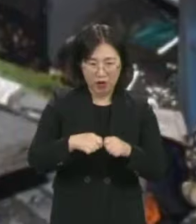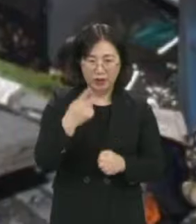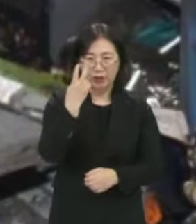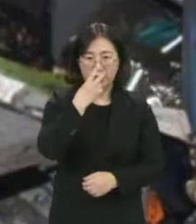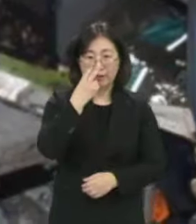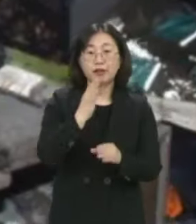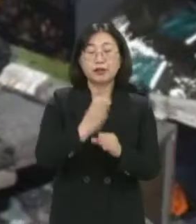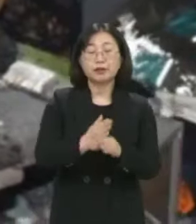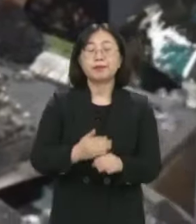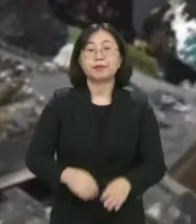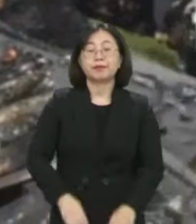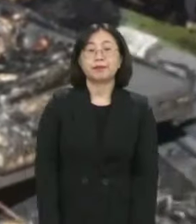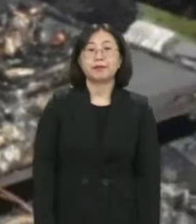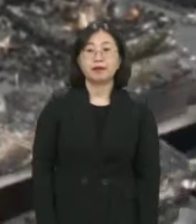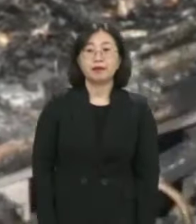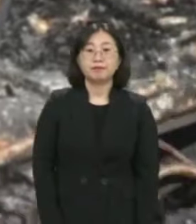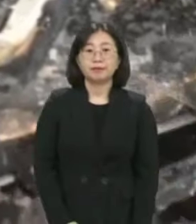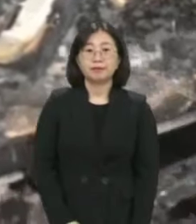원인을 조사하고